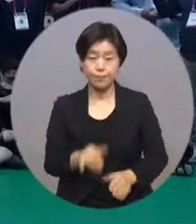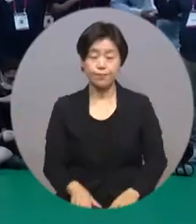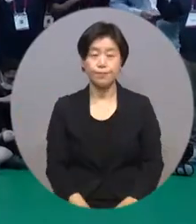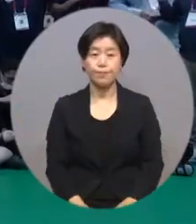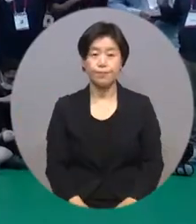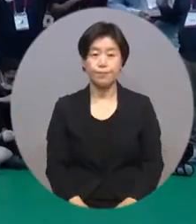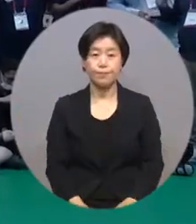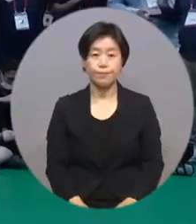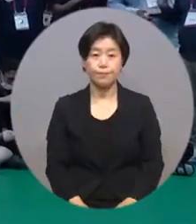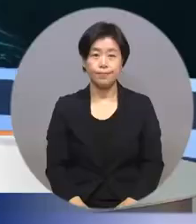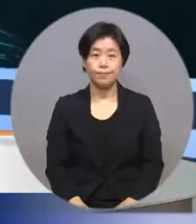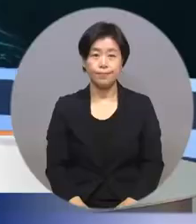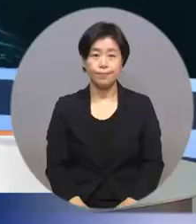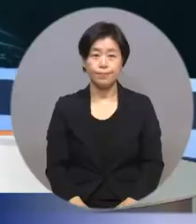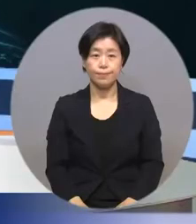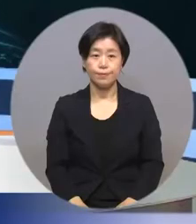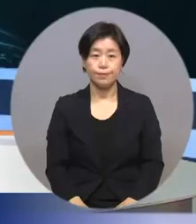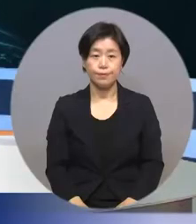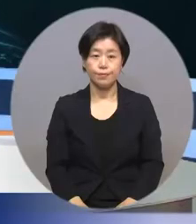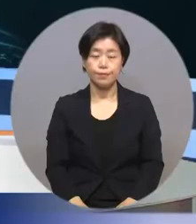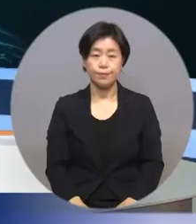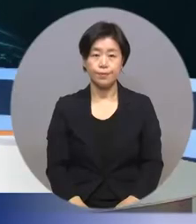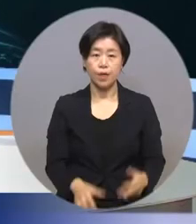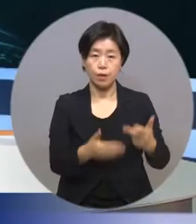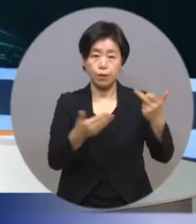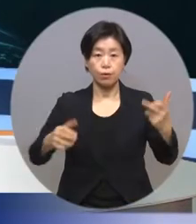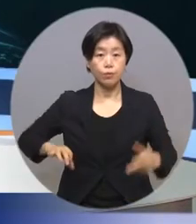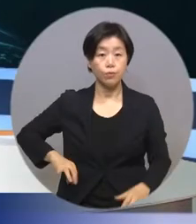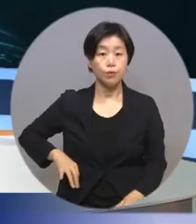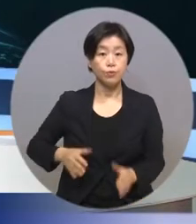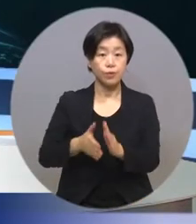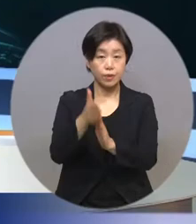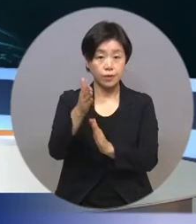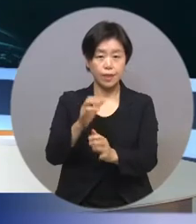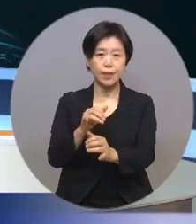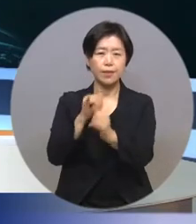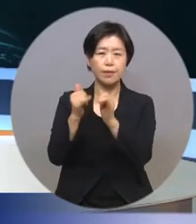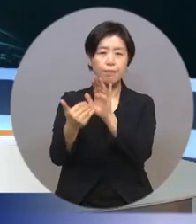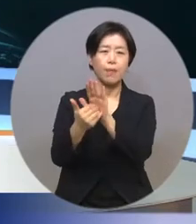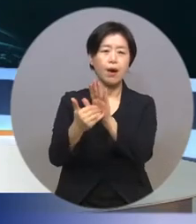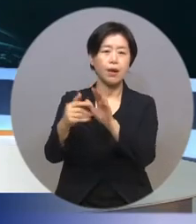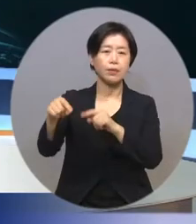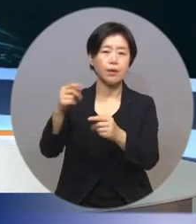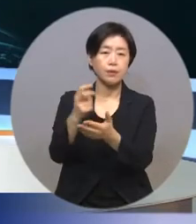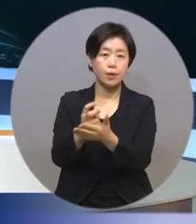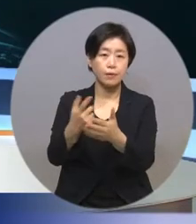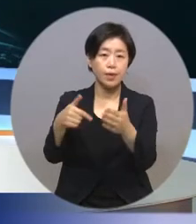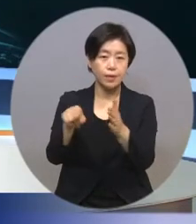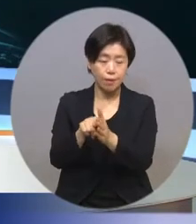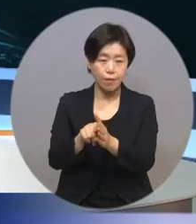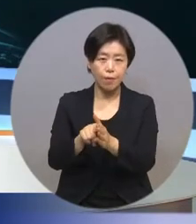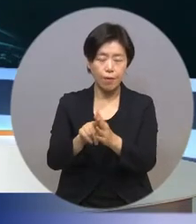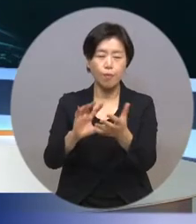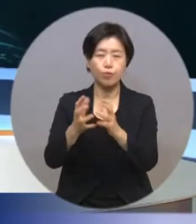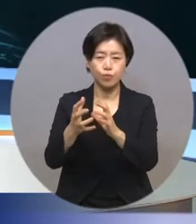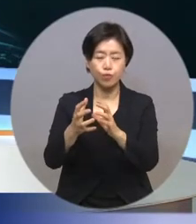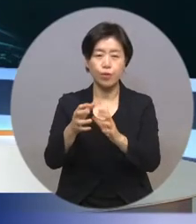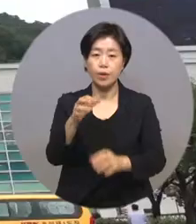뉴스 전우주입니다. 강원도 원주시에서 자살 예방 정책을 위해 머리를 맞대는 자리가